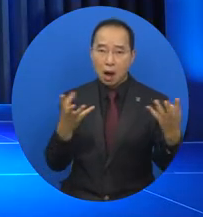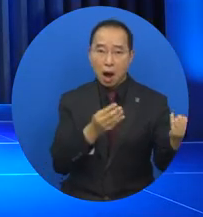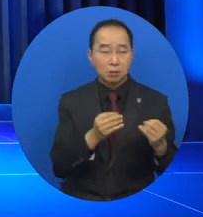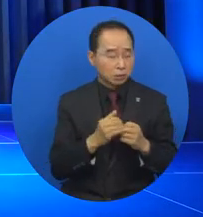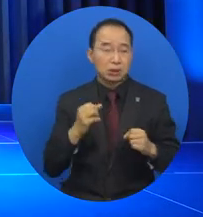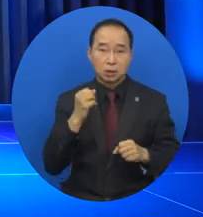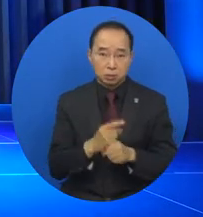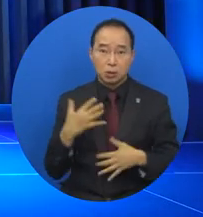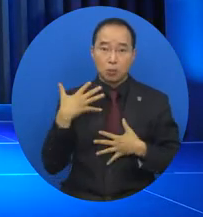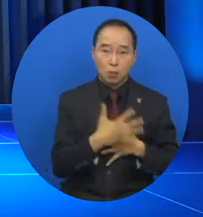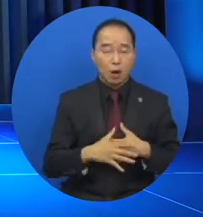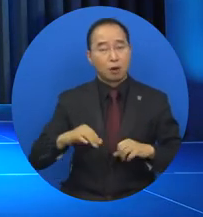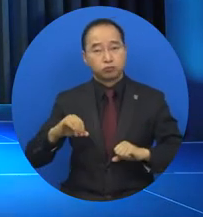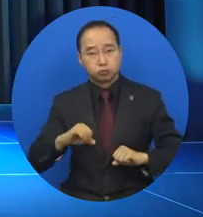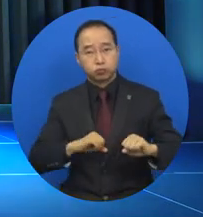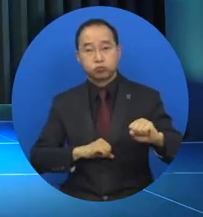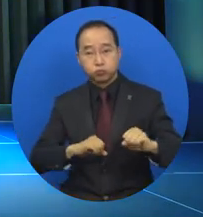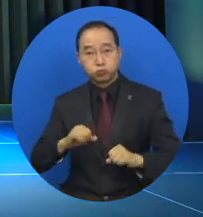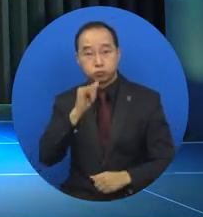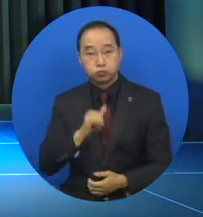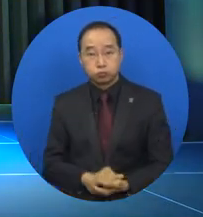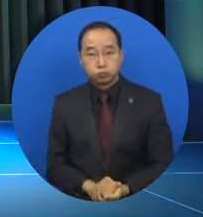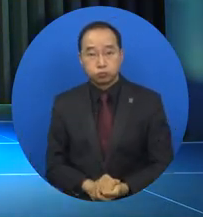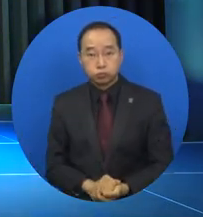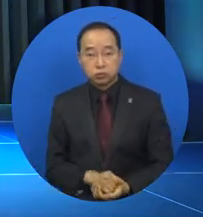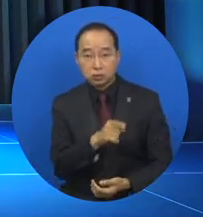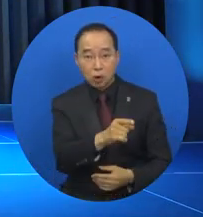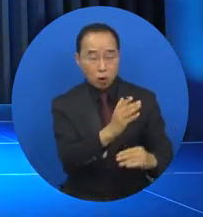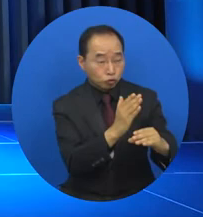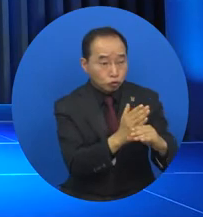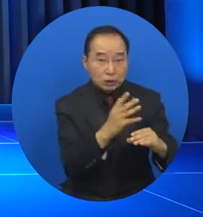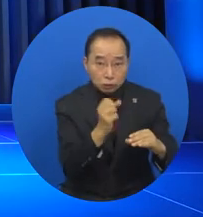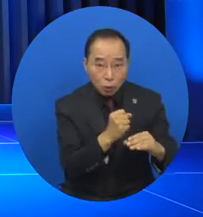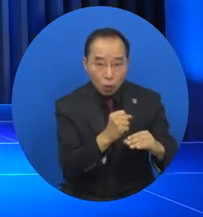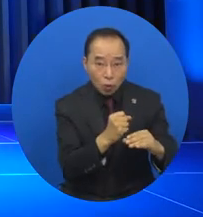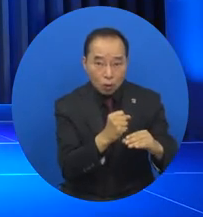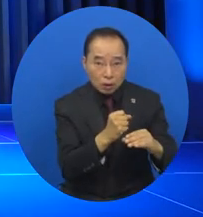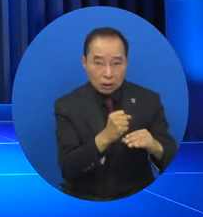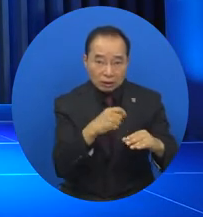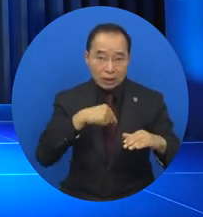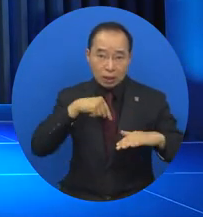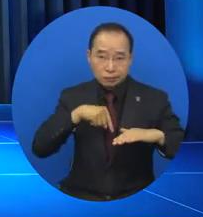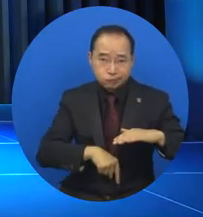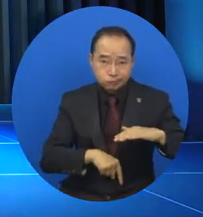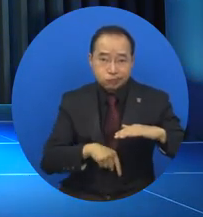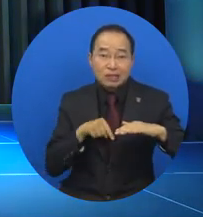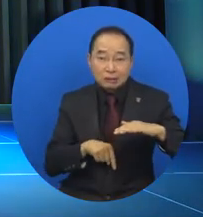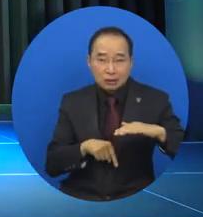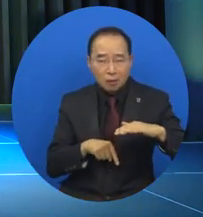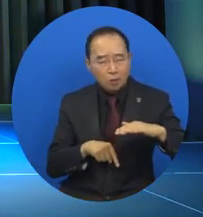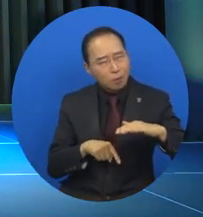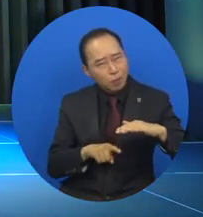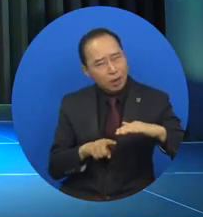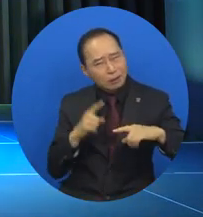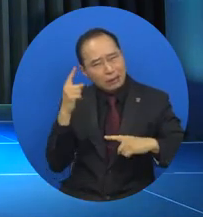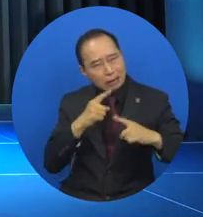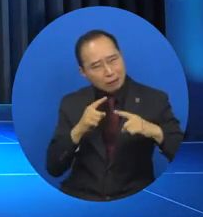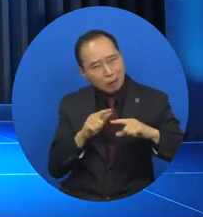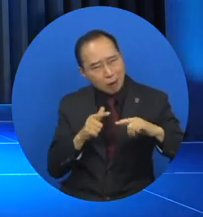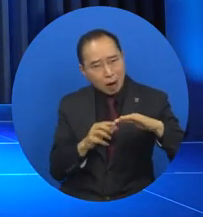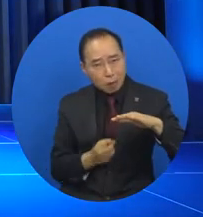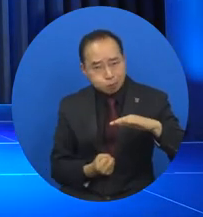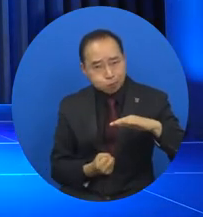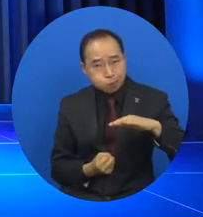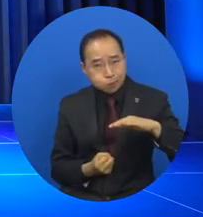움직임들을 하죠. 네. 그래서 많은 사람들이 이미 움직임을 하고 계십니다. 그것을 이제 중심으로 그 사람의